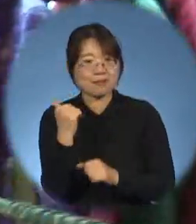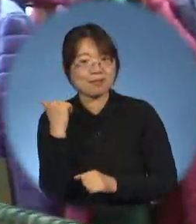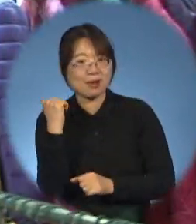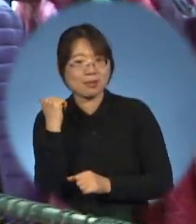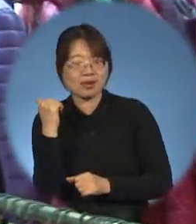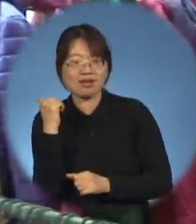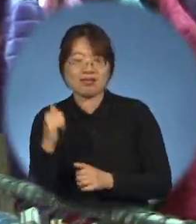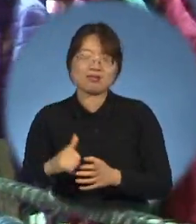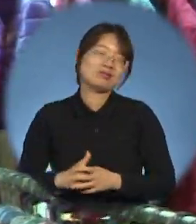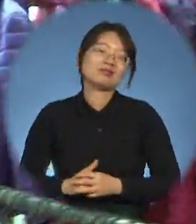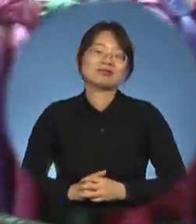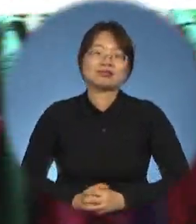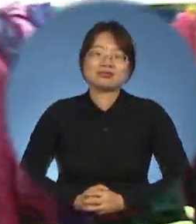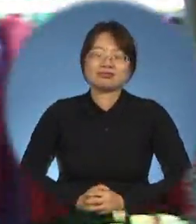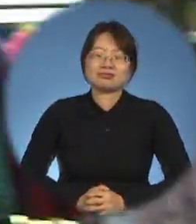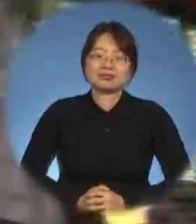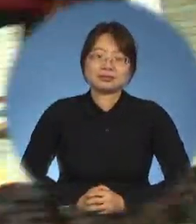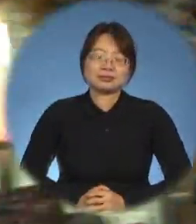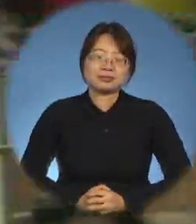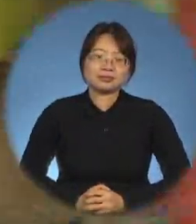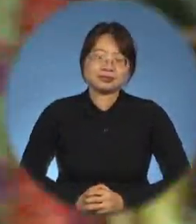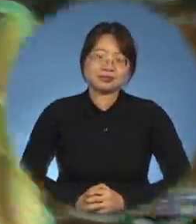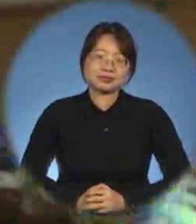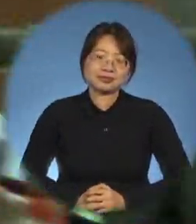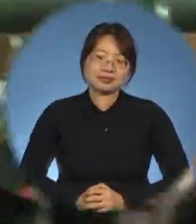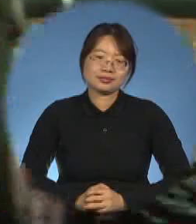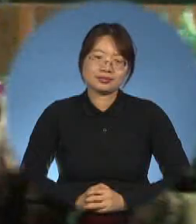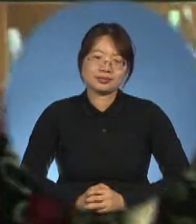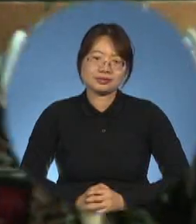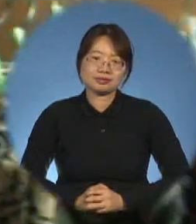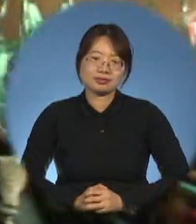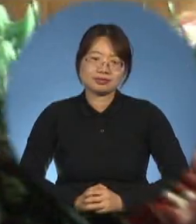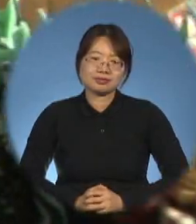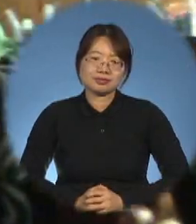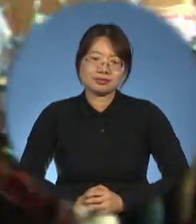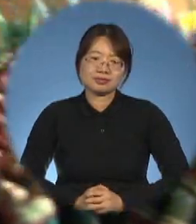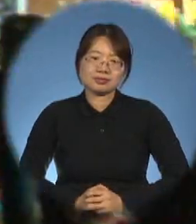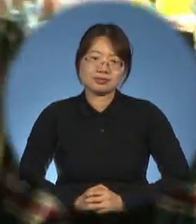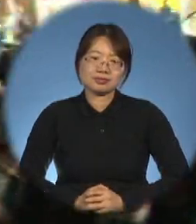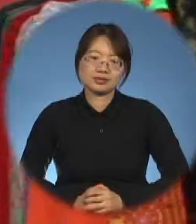ode 아아 으